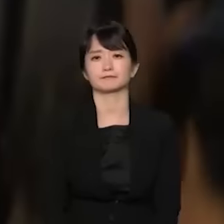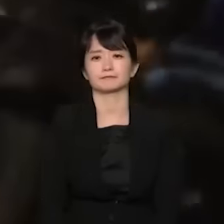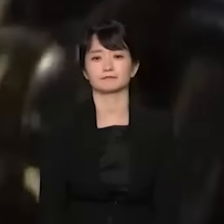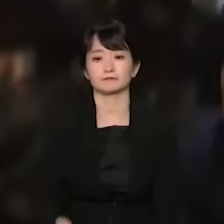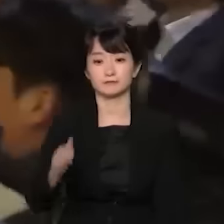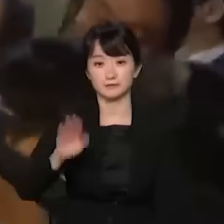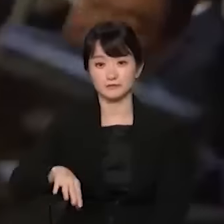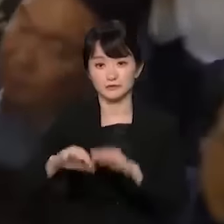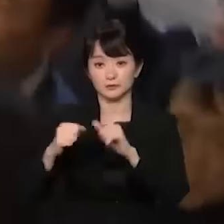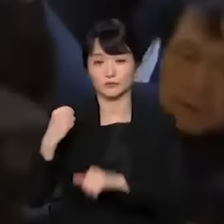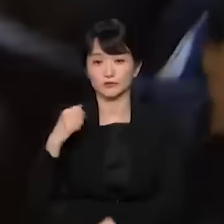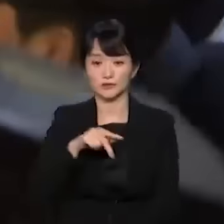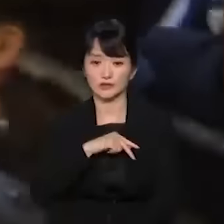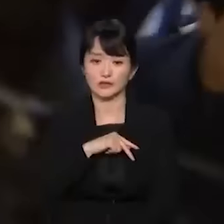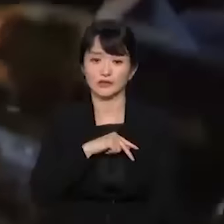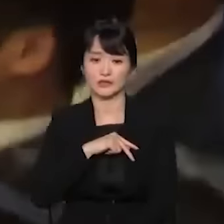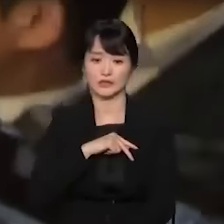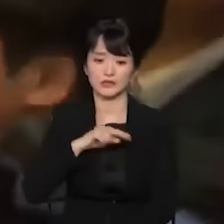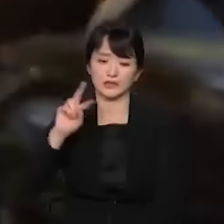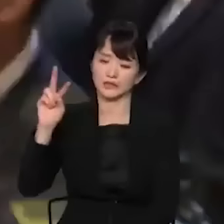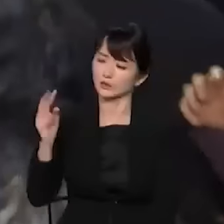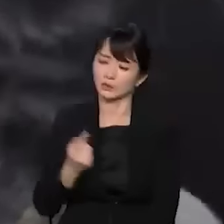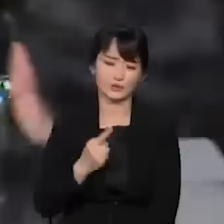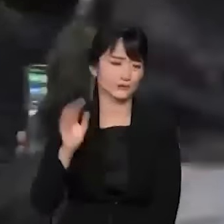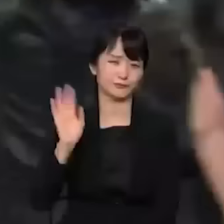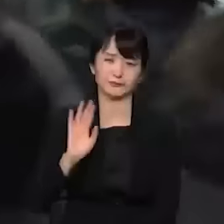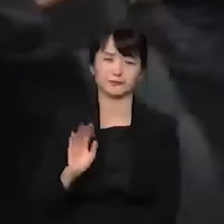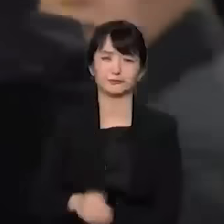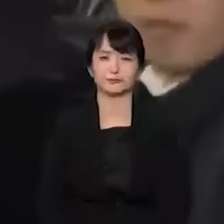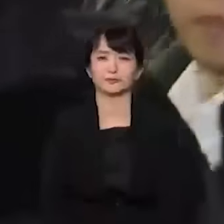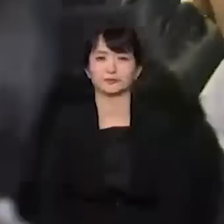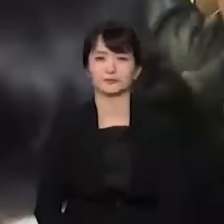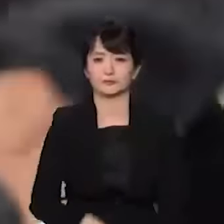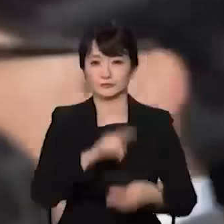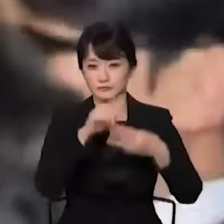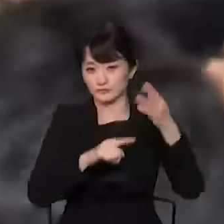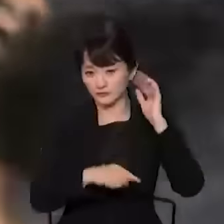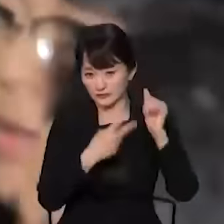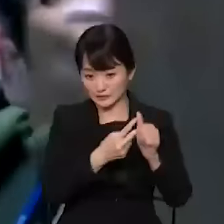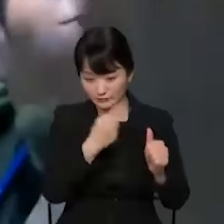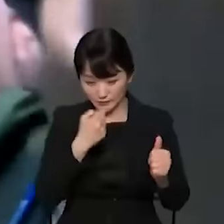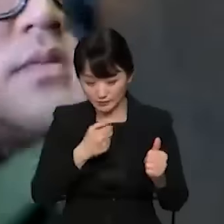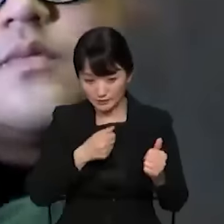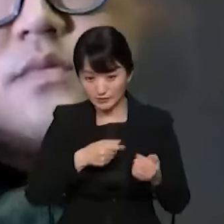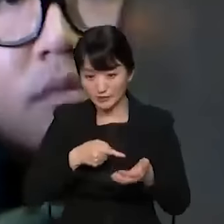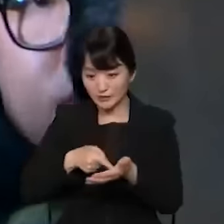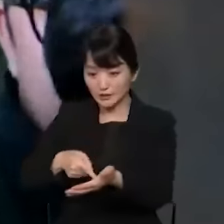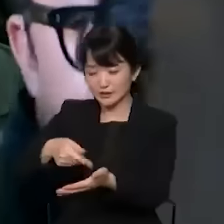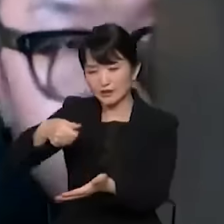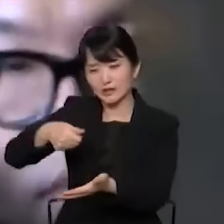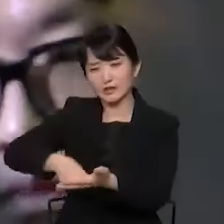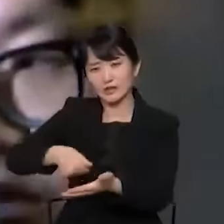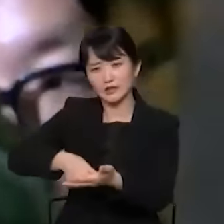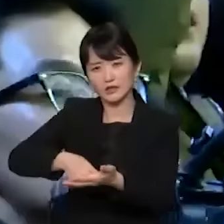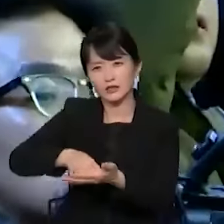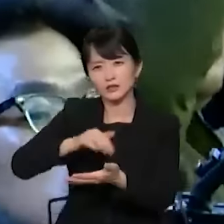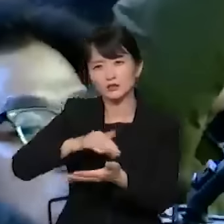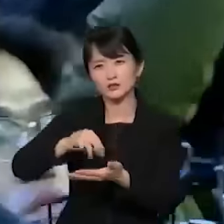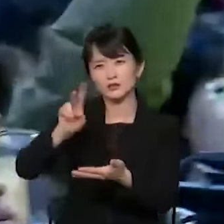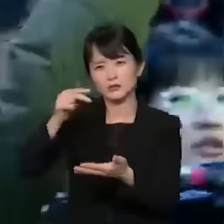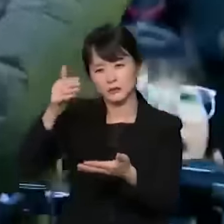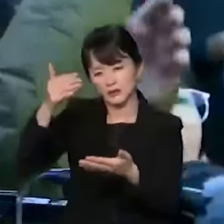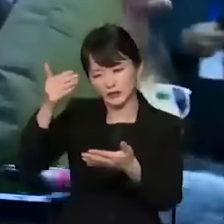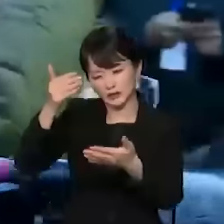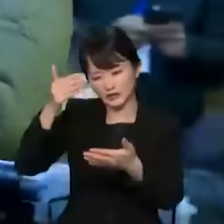그러나 국민의힘 의원들은 끝내 돌아오지 않았습니다. 윤석열 대통령 탄핵 소추안은 결국 정족수 미달로